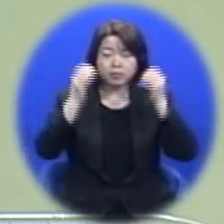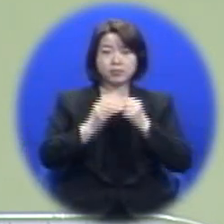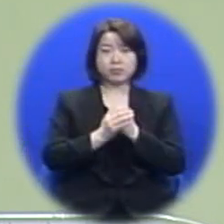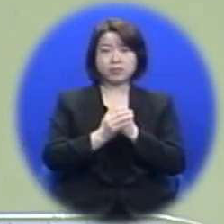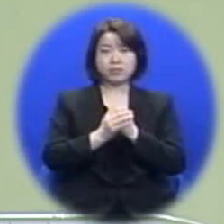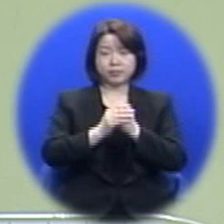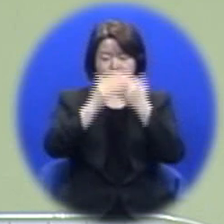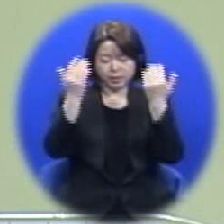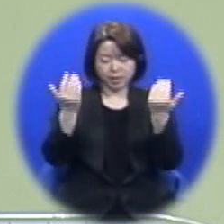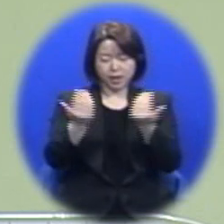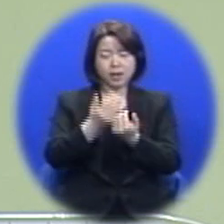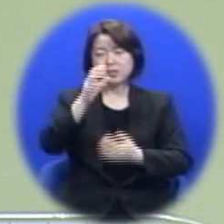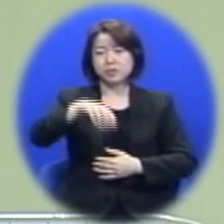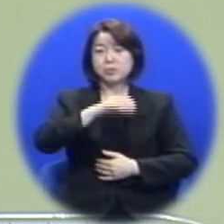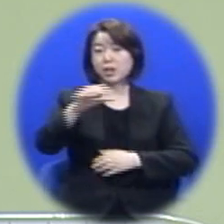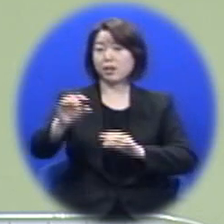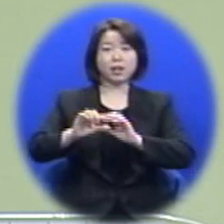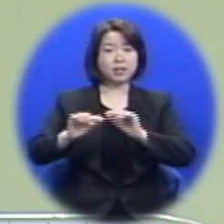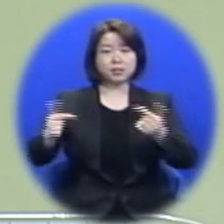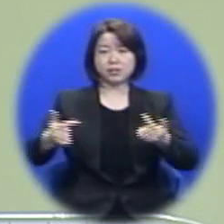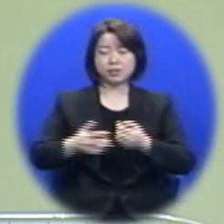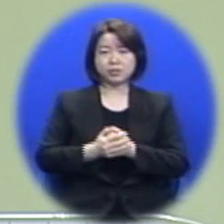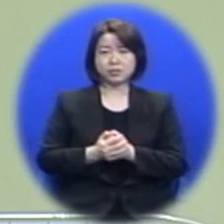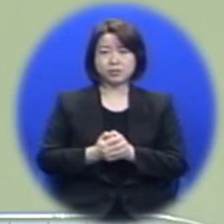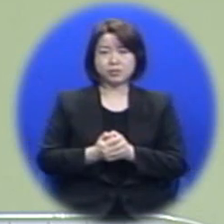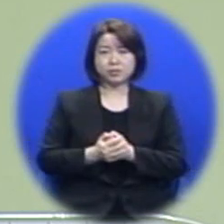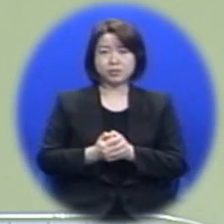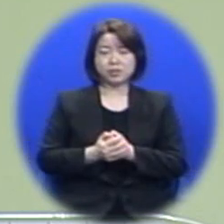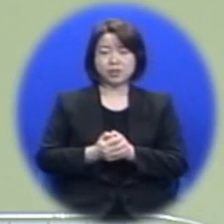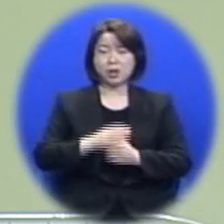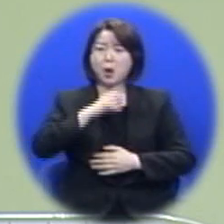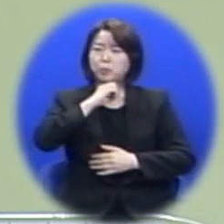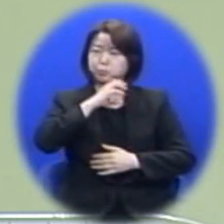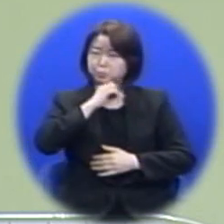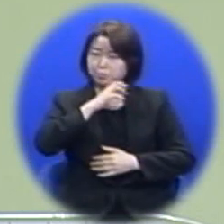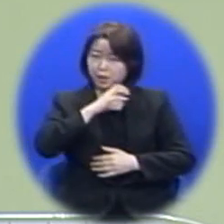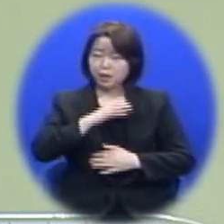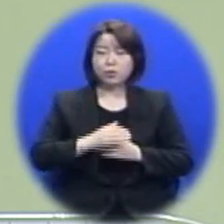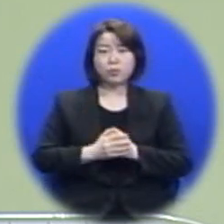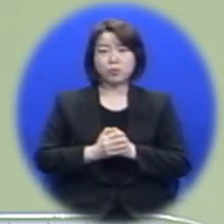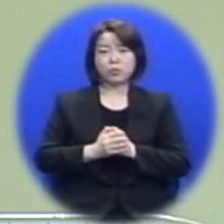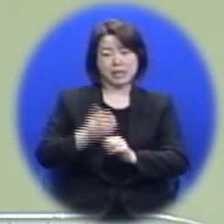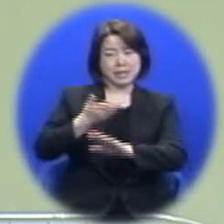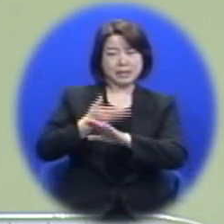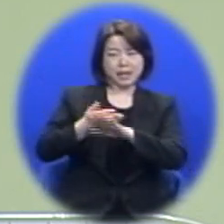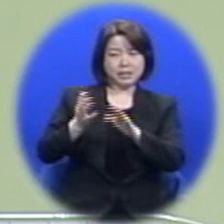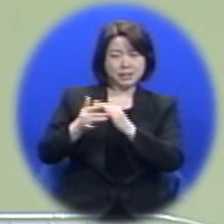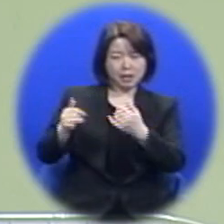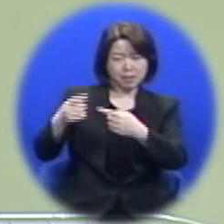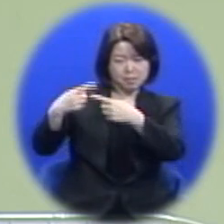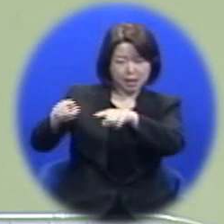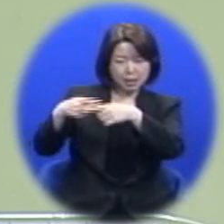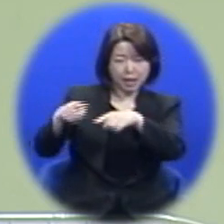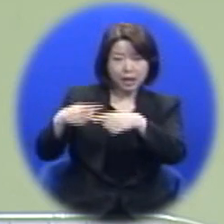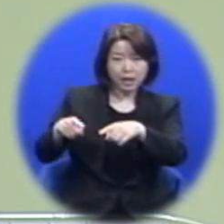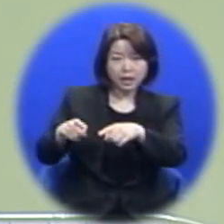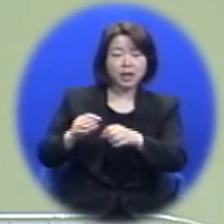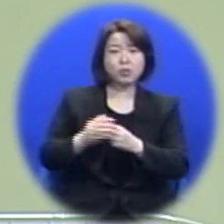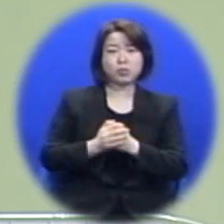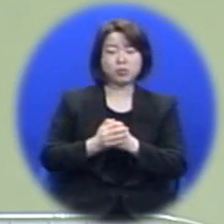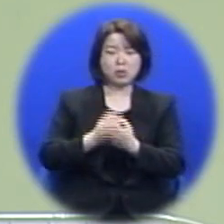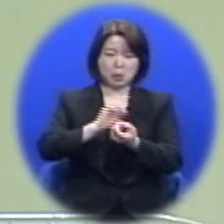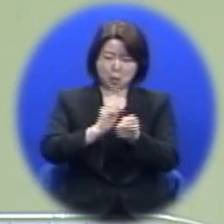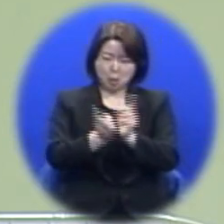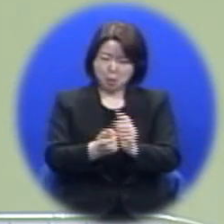다 십자가는 아닙니다 불 표하고 다른 사람 비난하고 서로